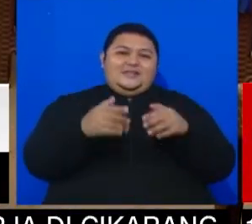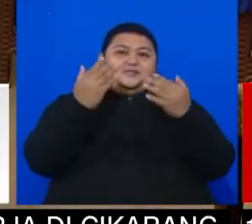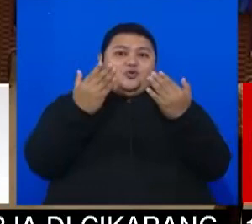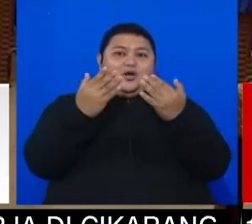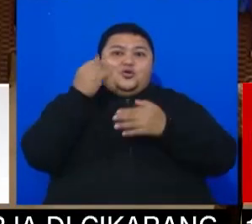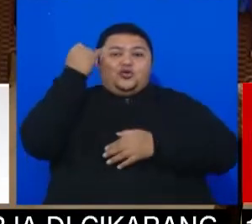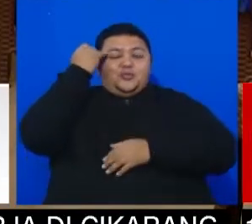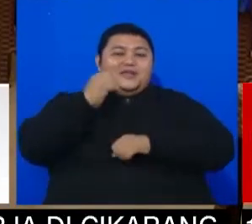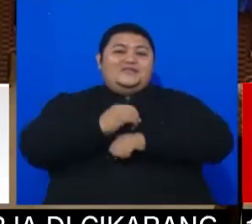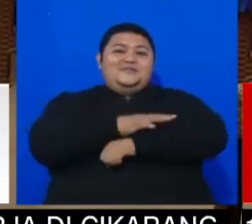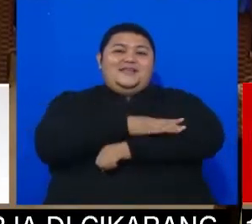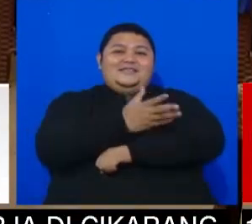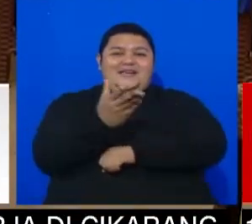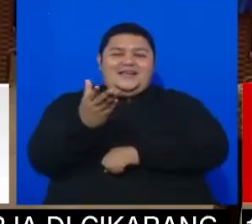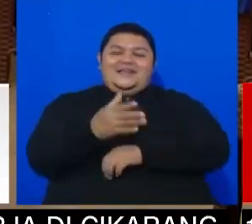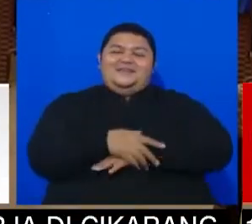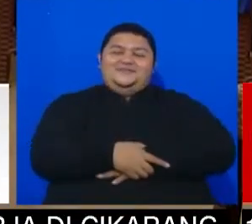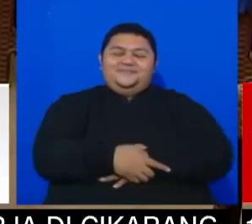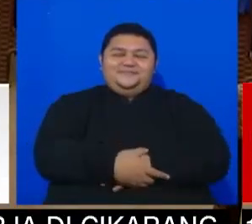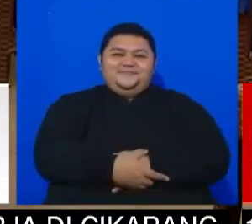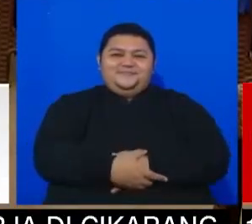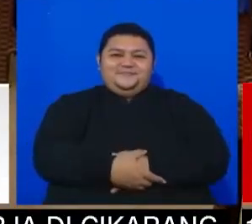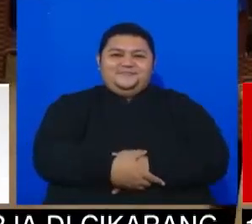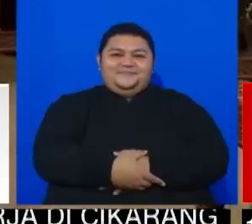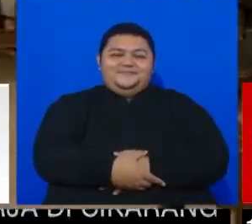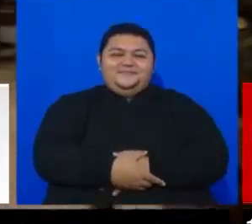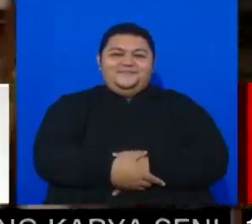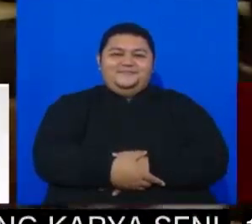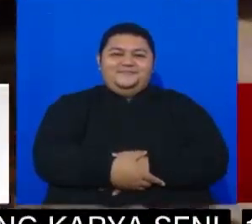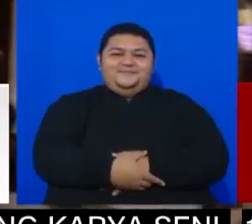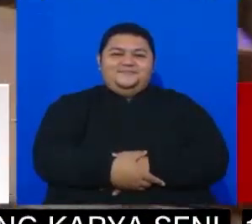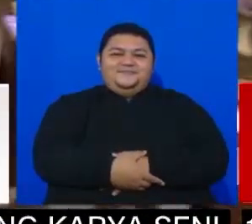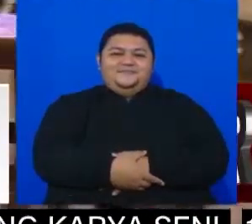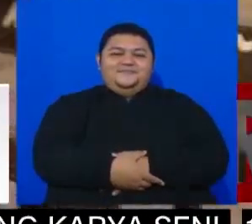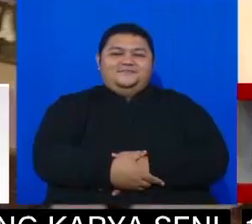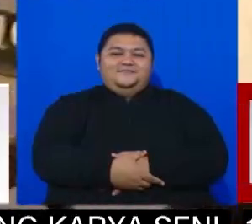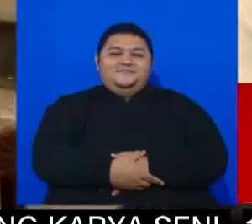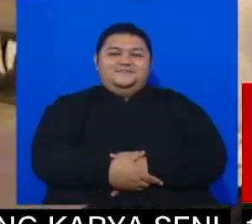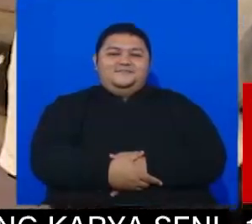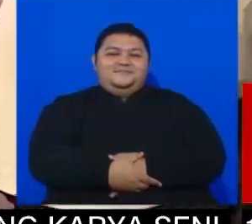inspirasi untuk Anda. Kiki Aryadi, Fitki Irfan, Bandung, Jawa Barat.